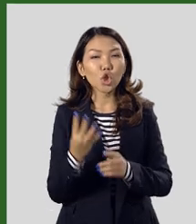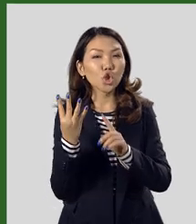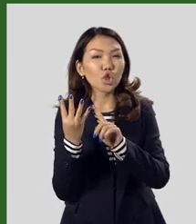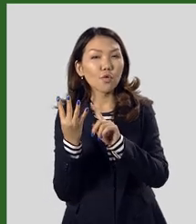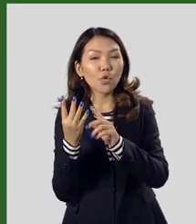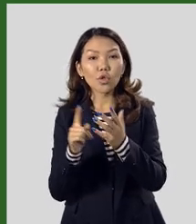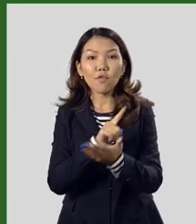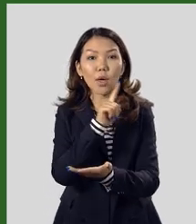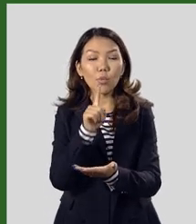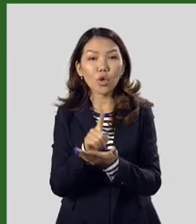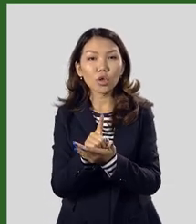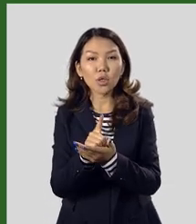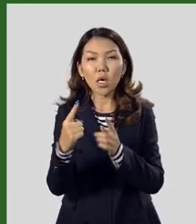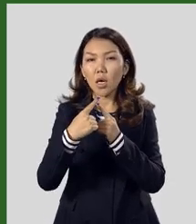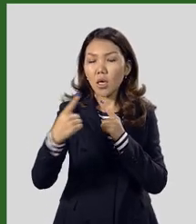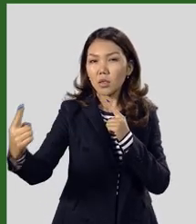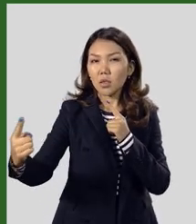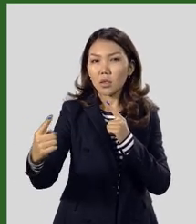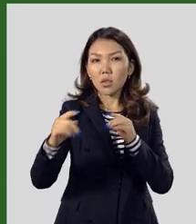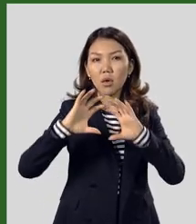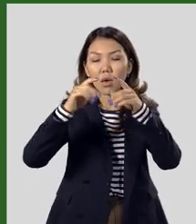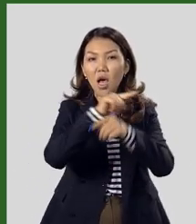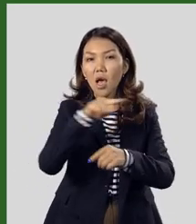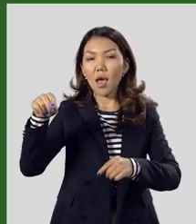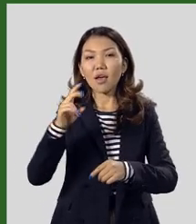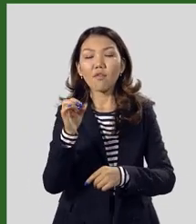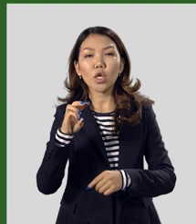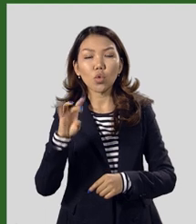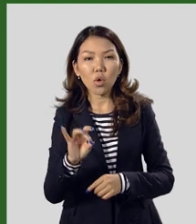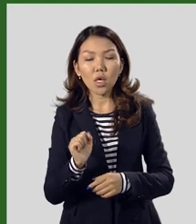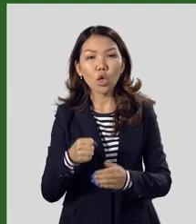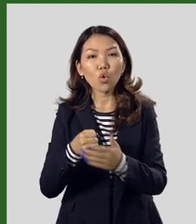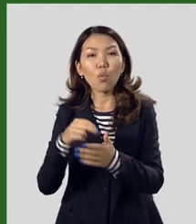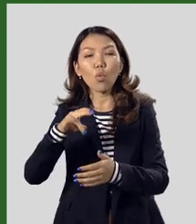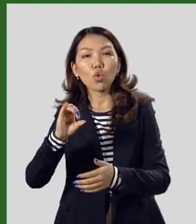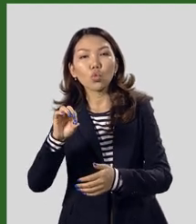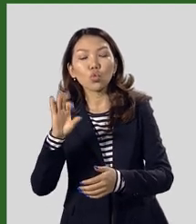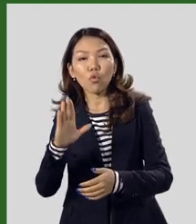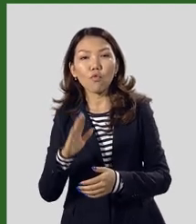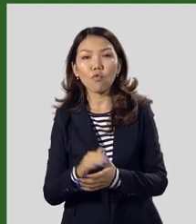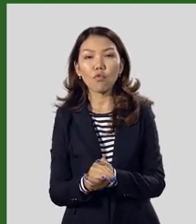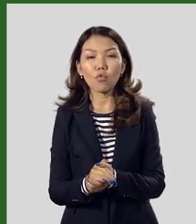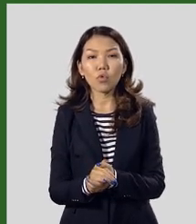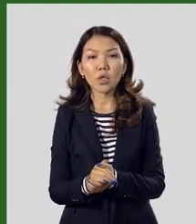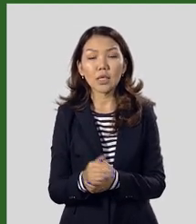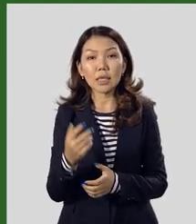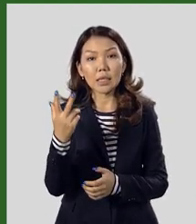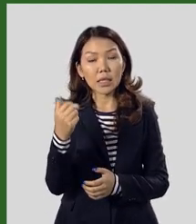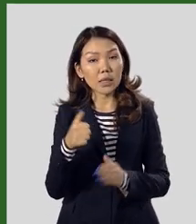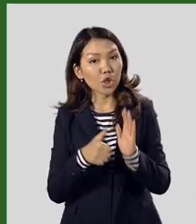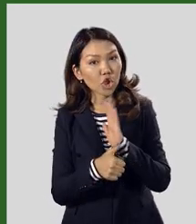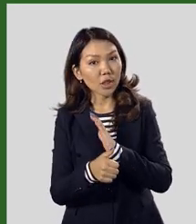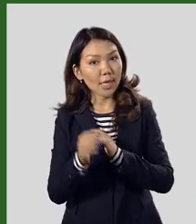Четвертый вопрос. Расстояние от экватора до полюсов в градусной мере составляет